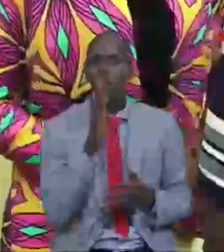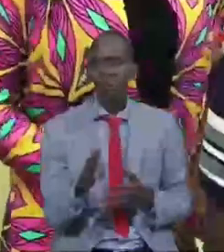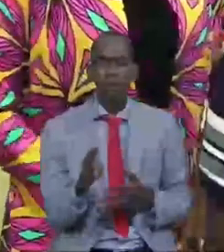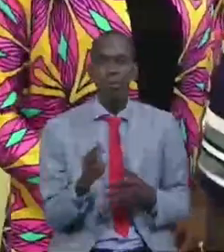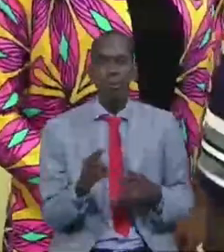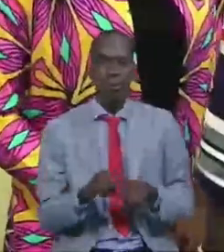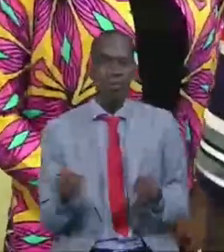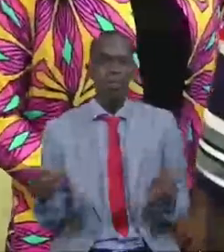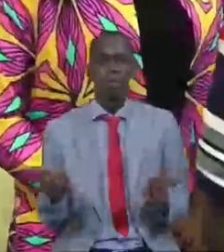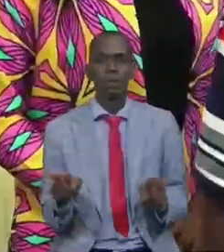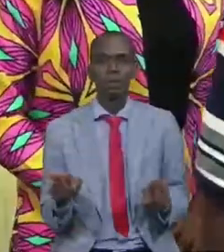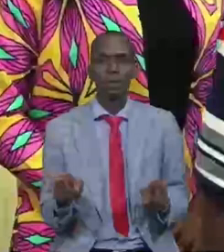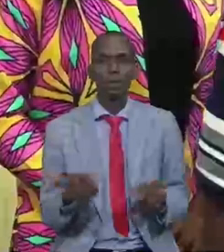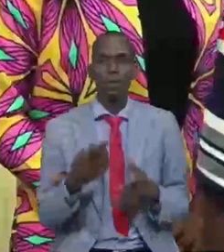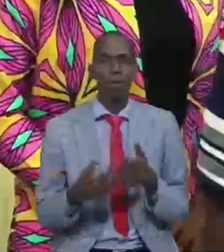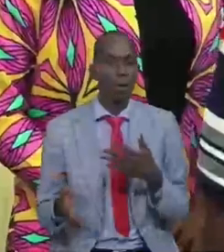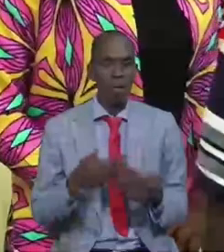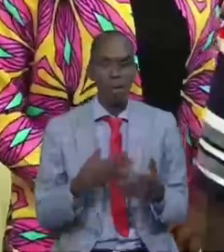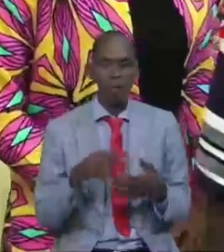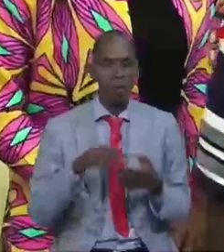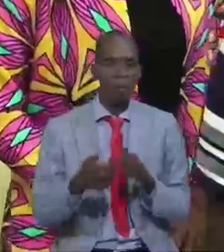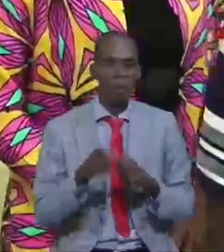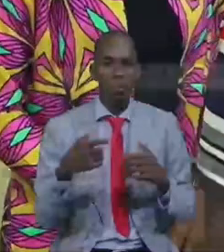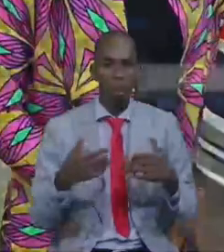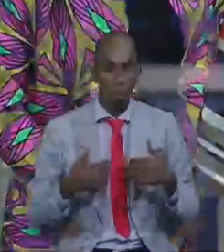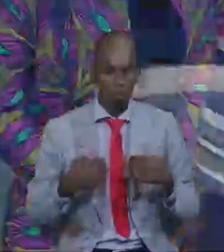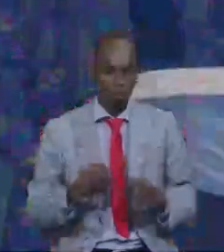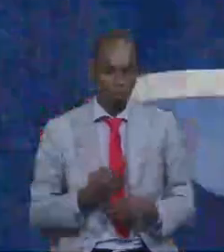que soit le problème que tu as. Au ventre, au pied.